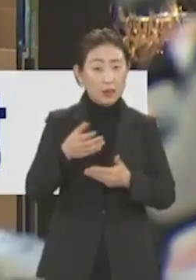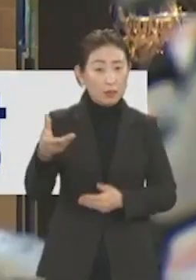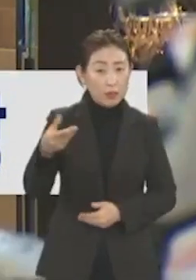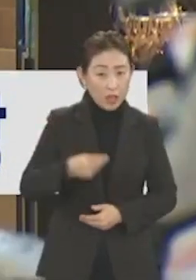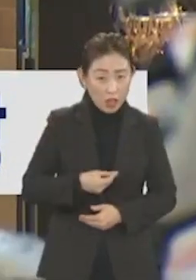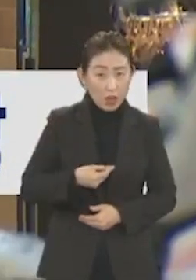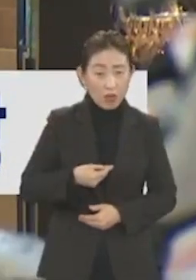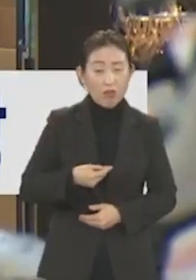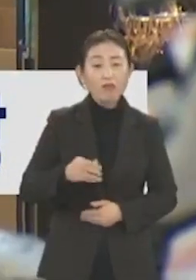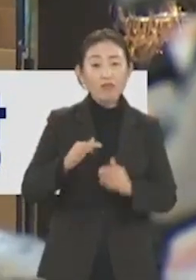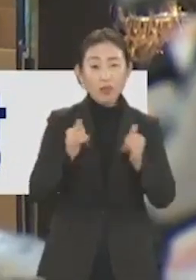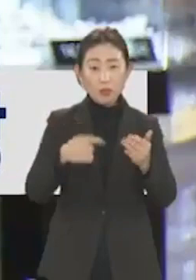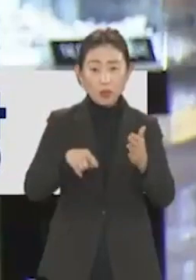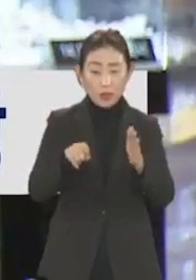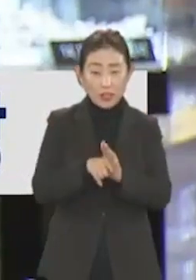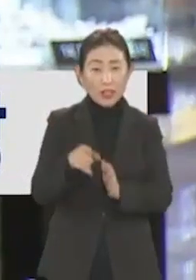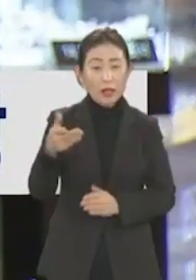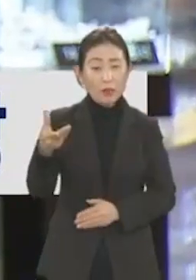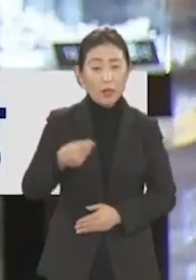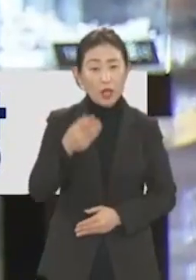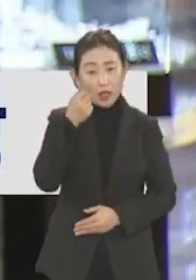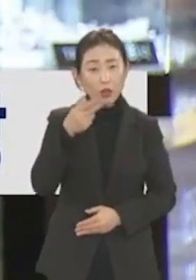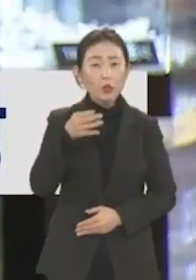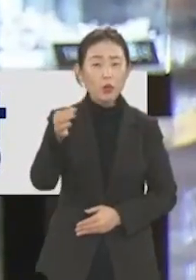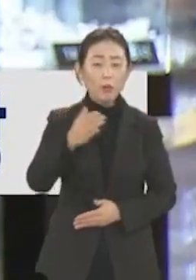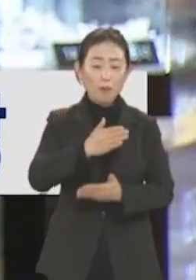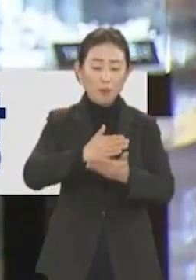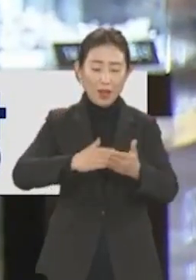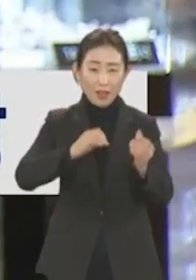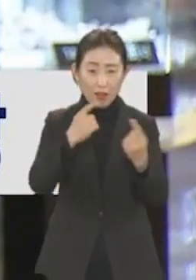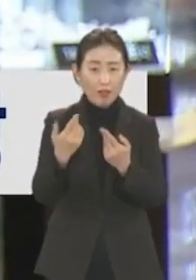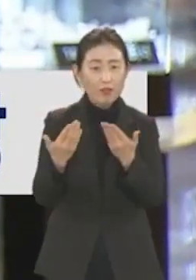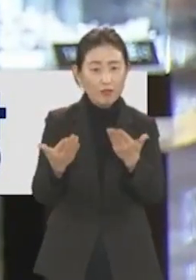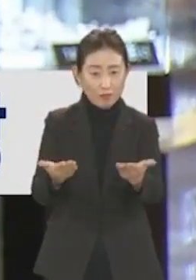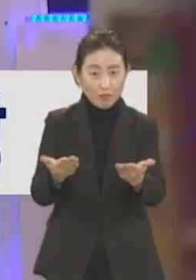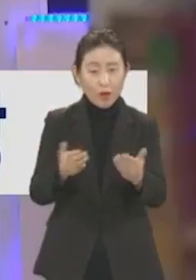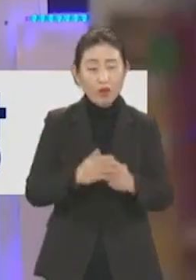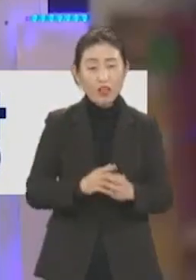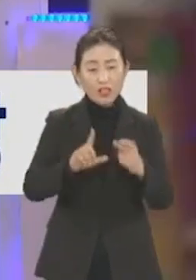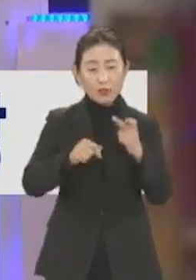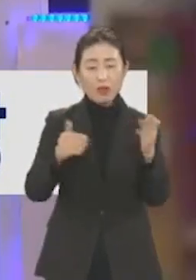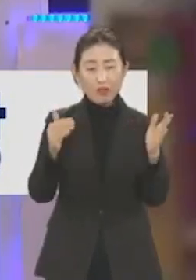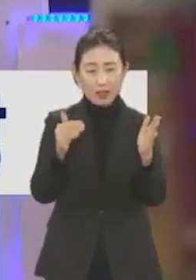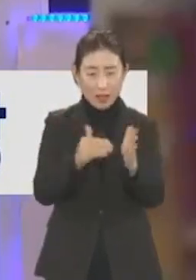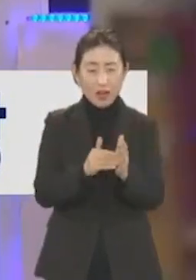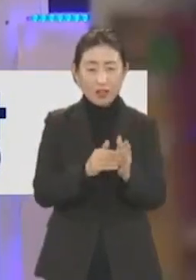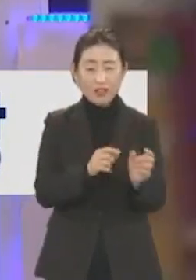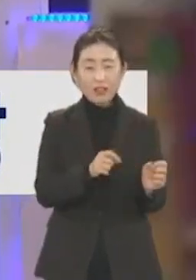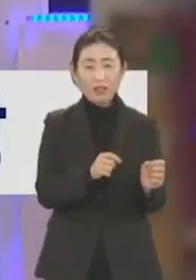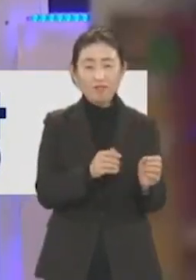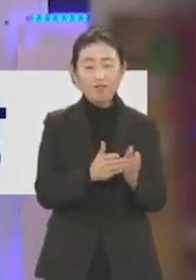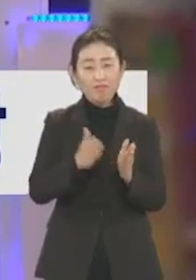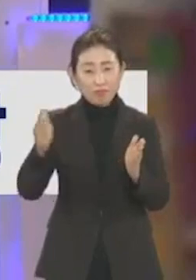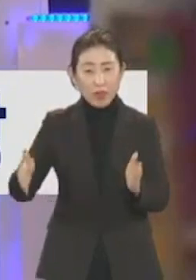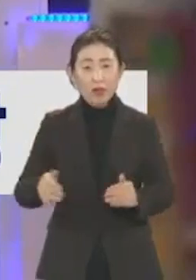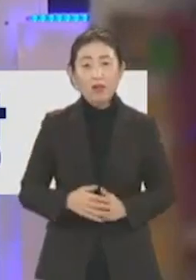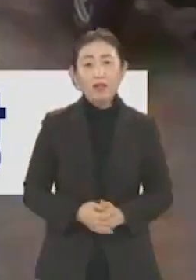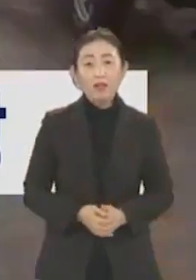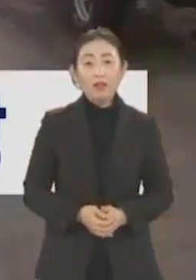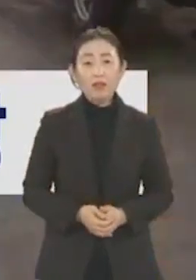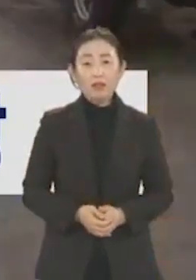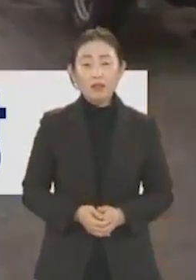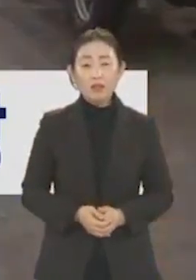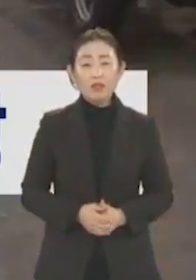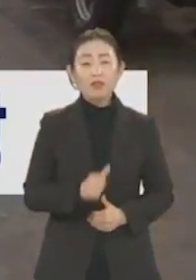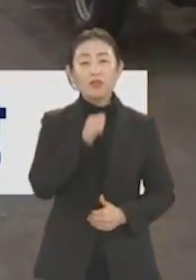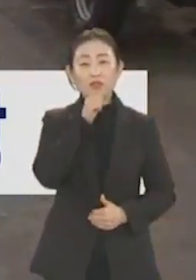임차해 사용하는 소상공인들의 임대료를 절반으로 낮춰주는 조치를 연말까지 연장하기로 했습니다 이와